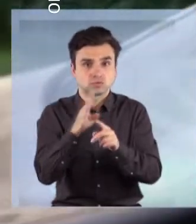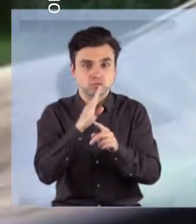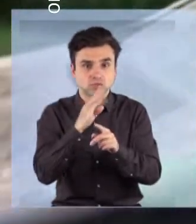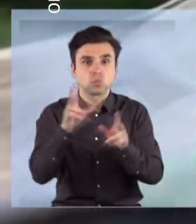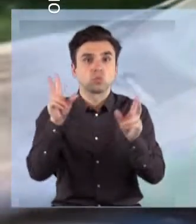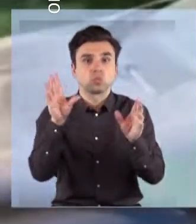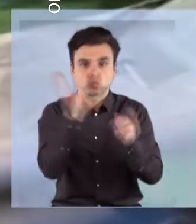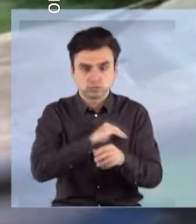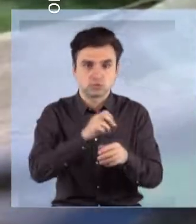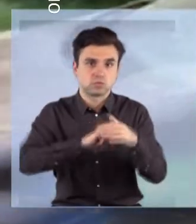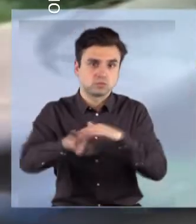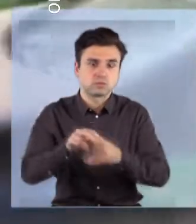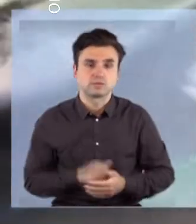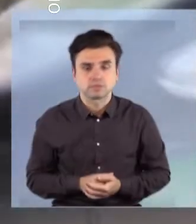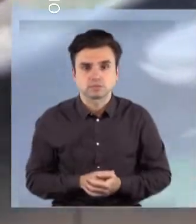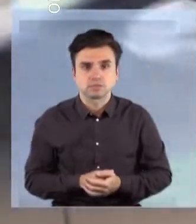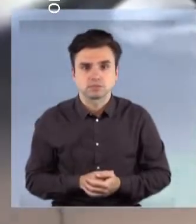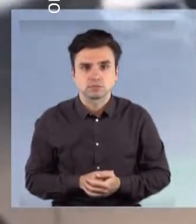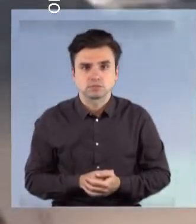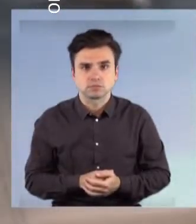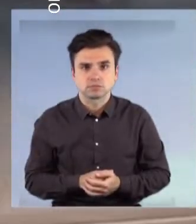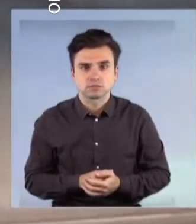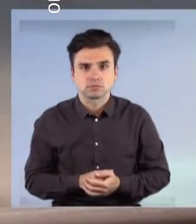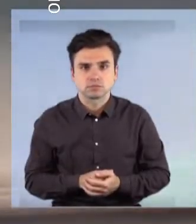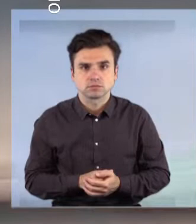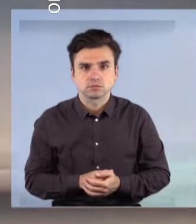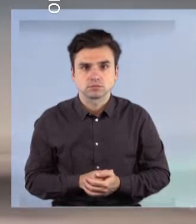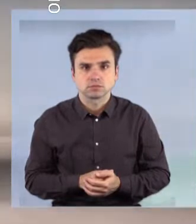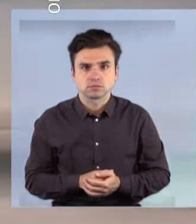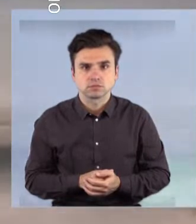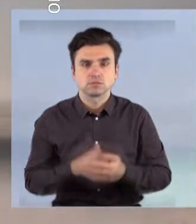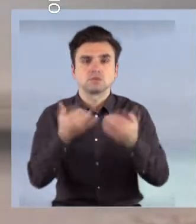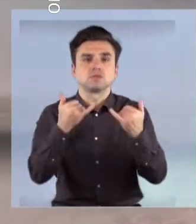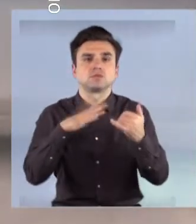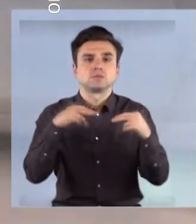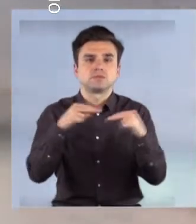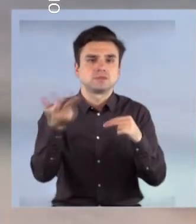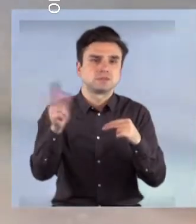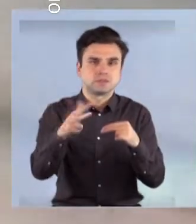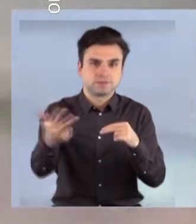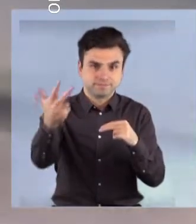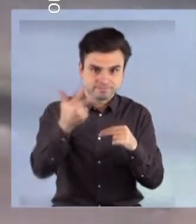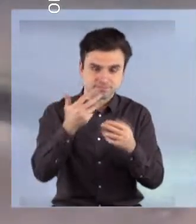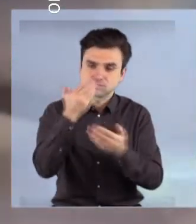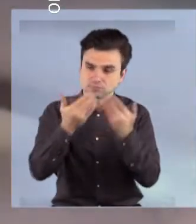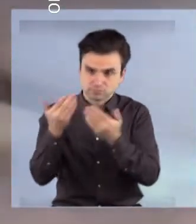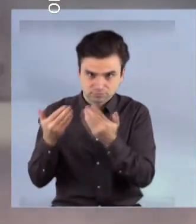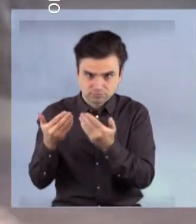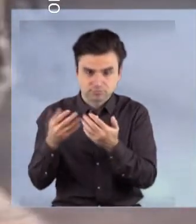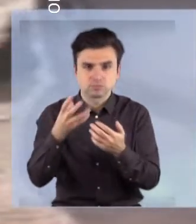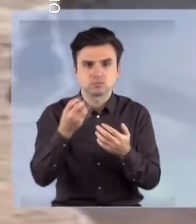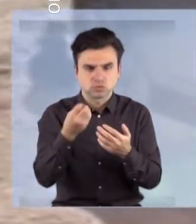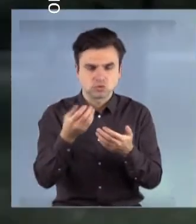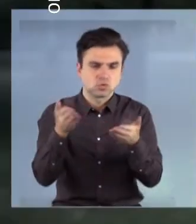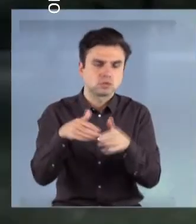дворі багатоповерхівок. Ймовірніше за все, орудували злочинці вночі. Небезпечну речовину вилили на дах машини,